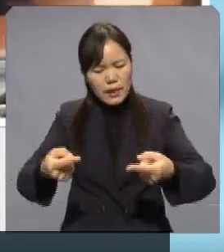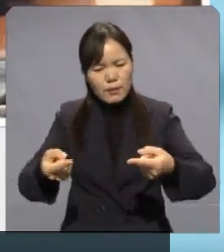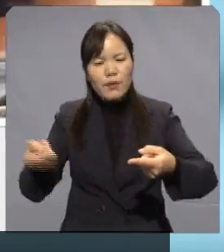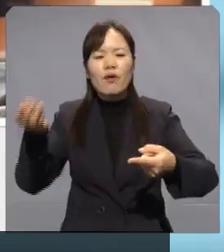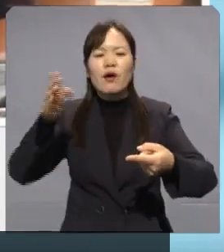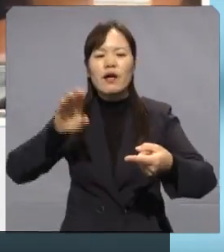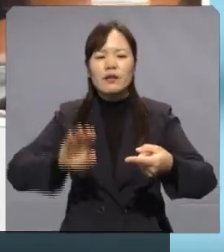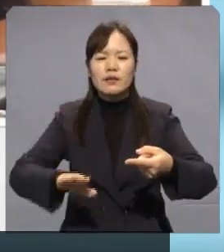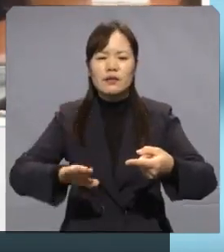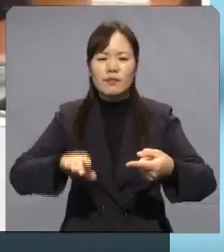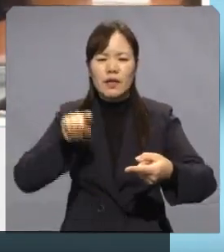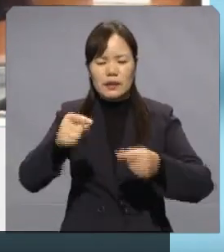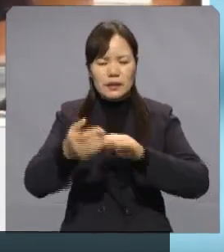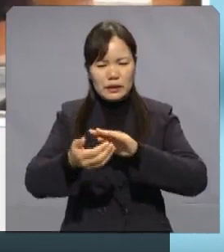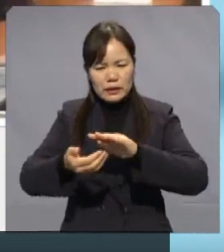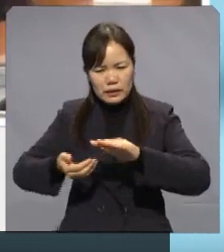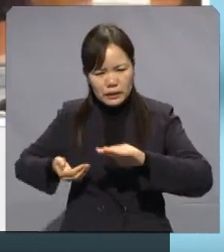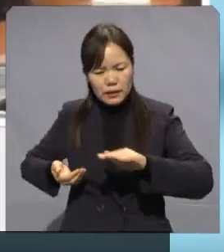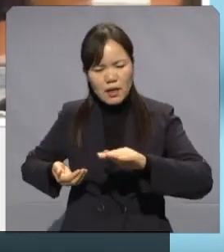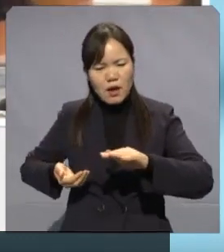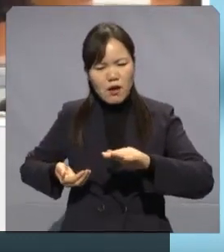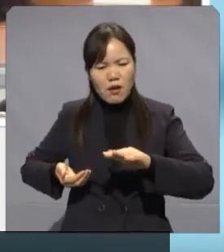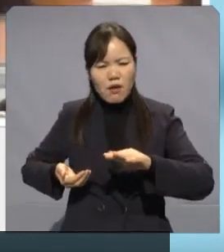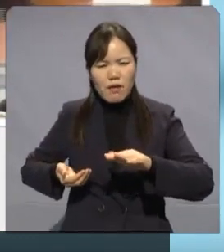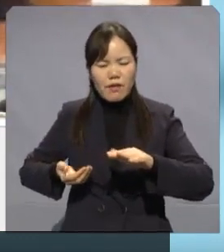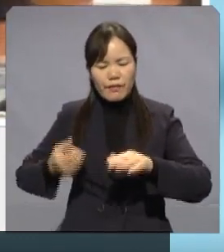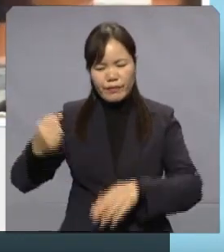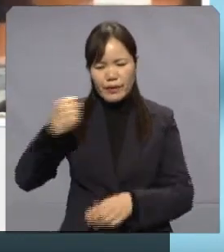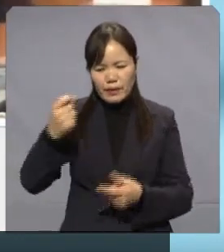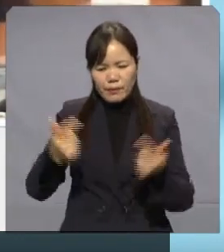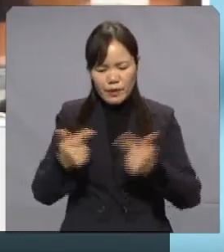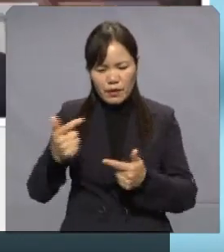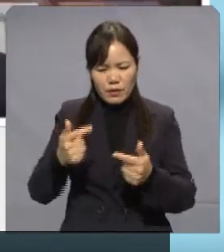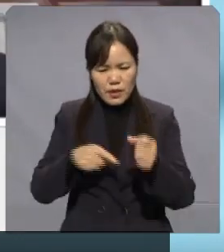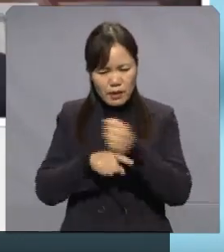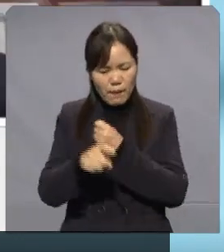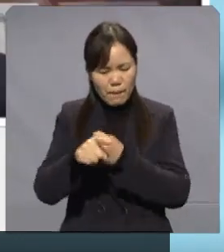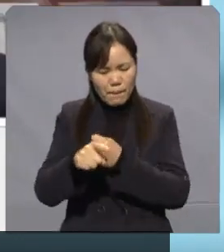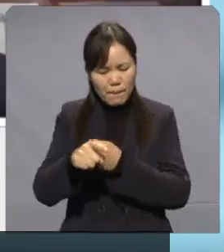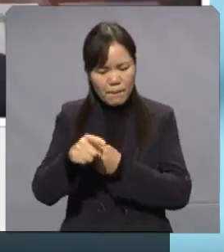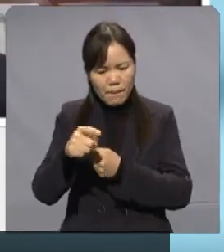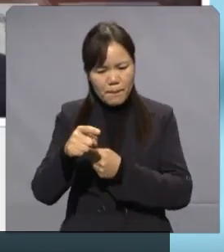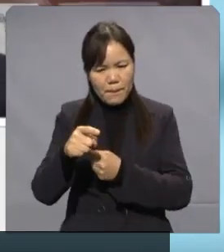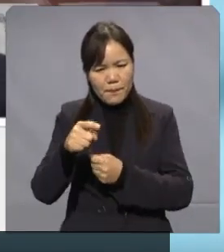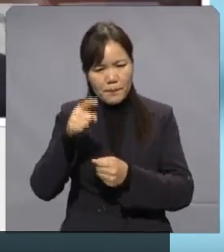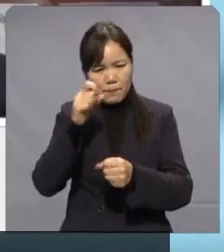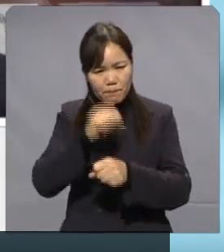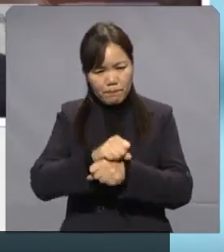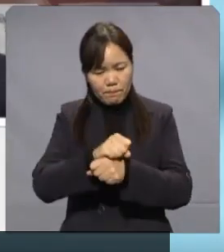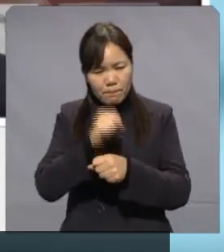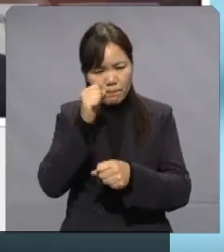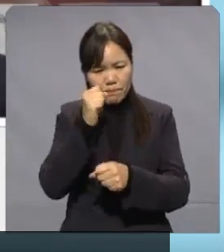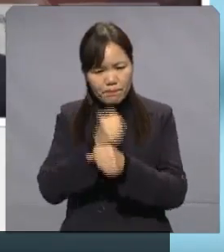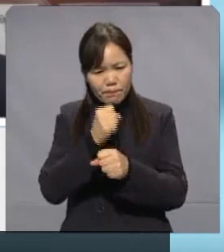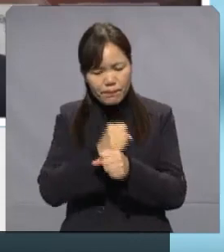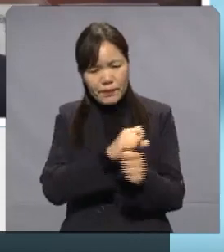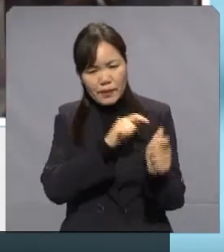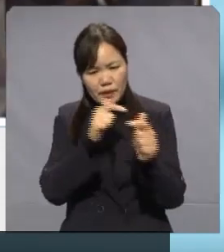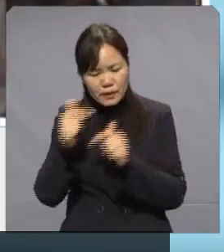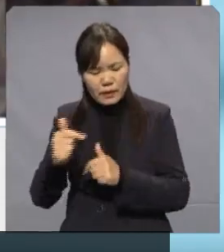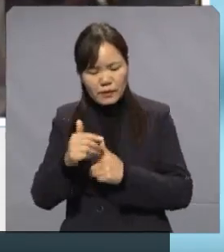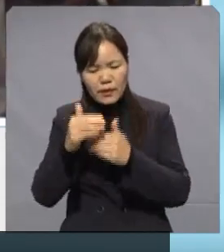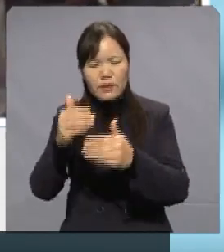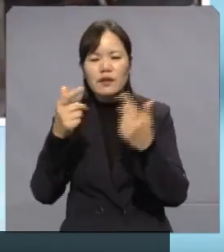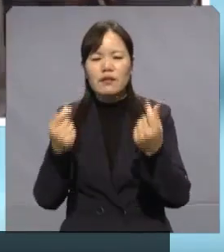불구하고 그 이전에 이전 단계에 있는 이를테면 힘겨루기, 명분 싸움, 삿바 싸움 뭐 이런 것들이 지금 진행되고 있는 와중에 있다라고 봅니다.